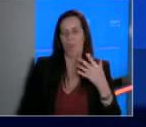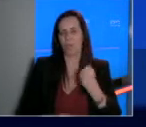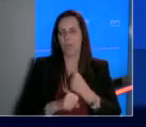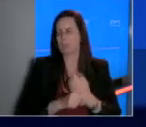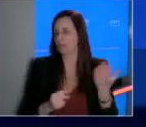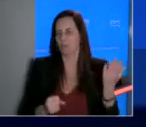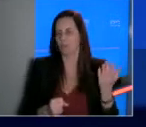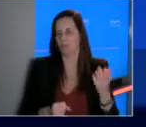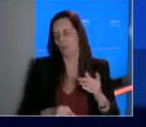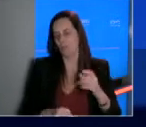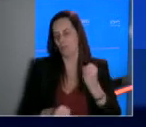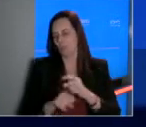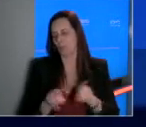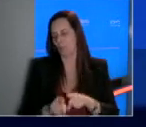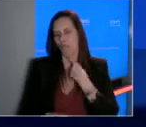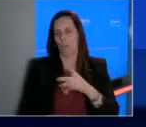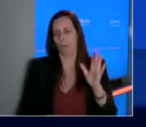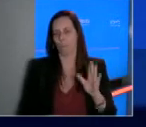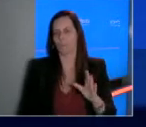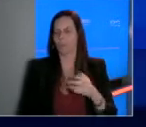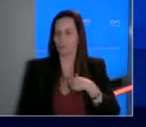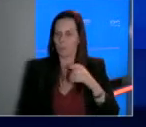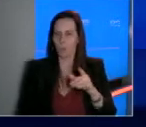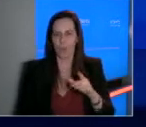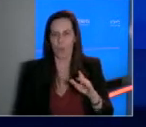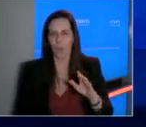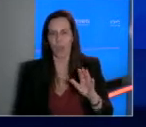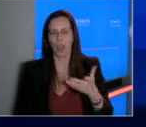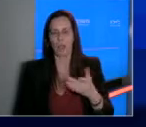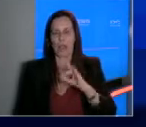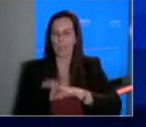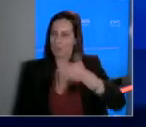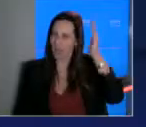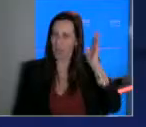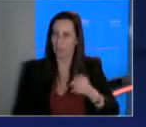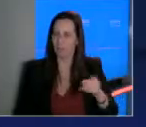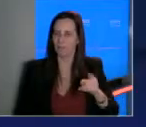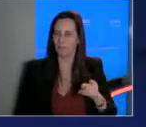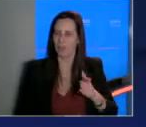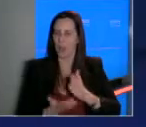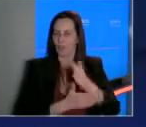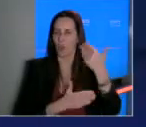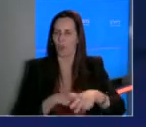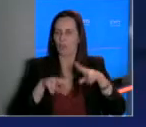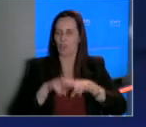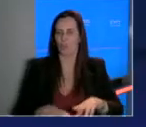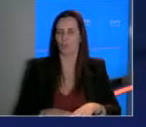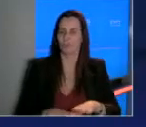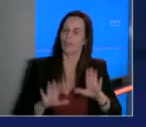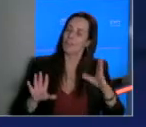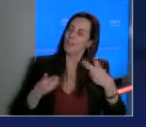יעשה, ונדבק לאג'נדה שלו. אני חושב שדין אז אולי ליברמן ולפיד הם הישרים האחרונים שנותרו לנו.